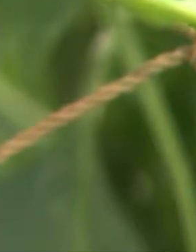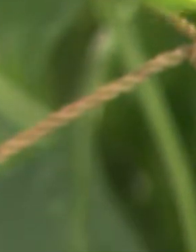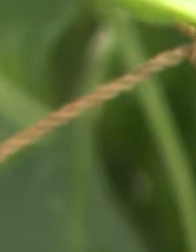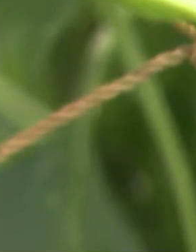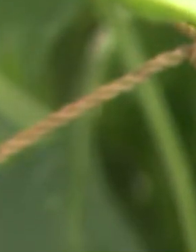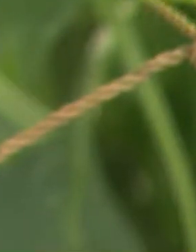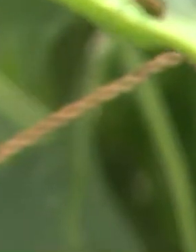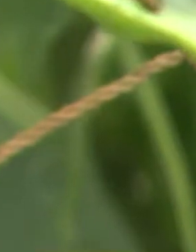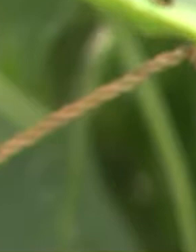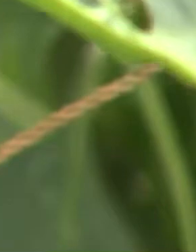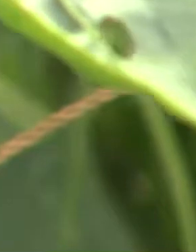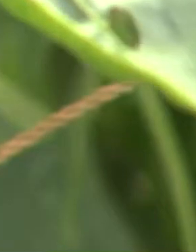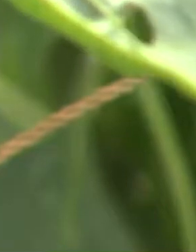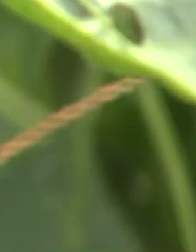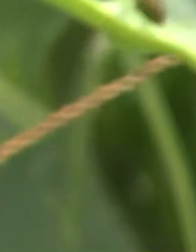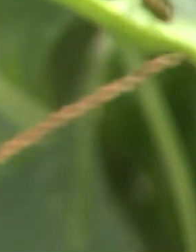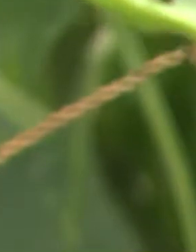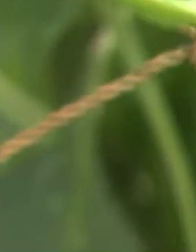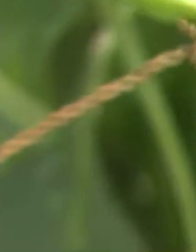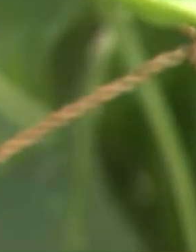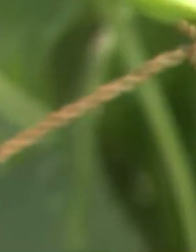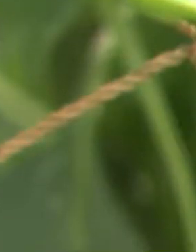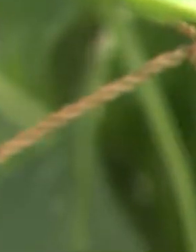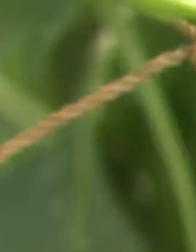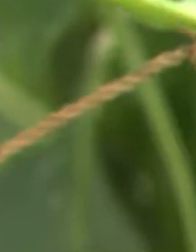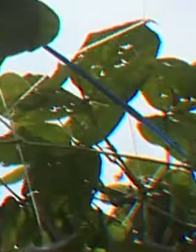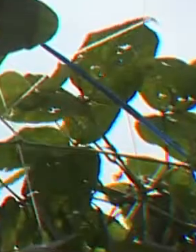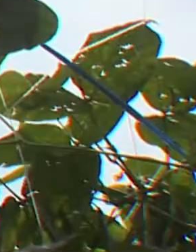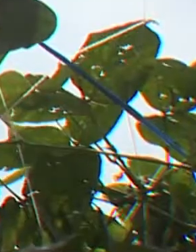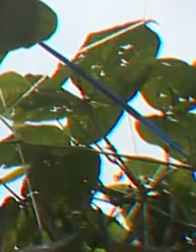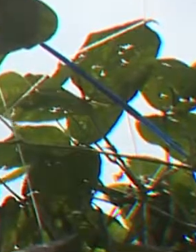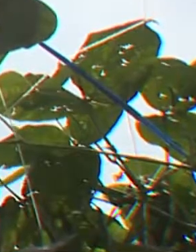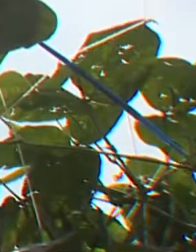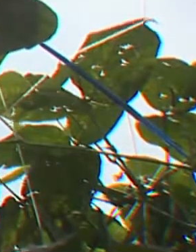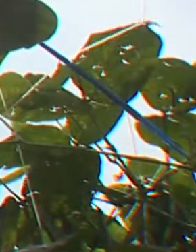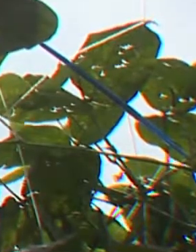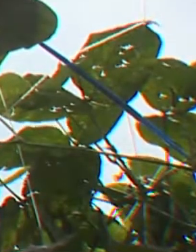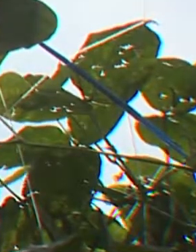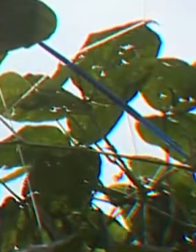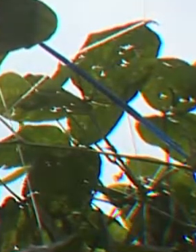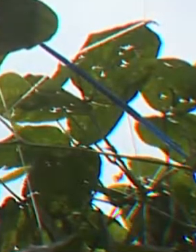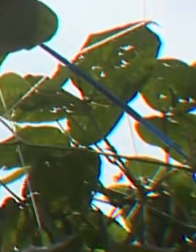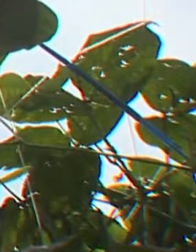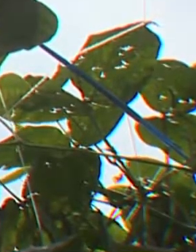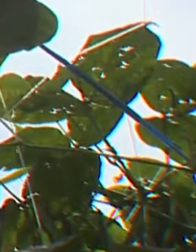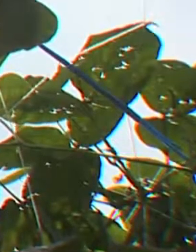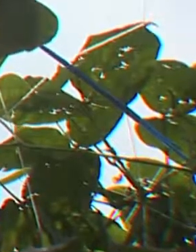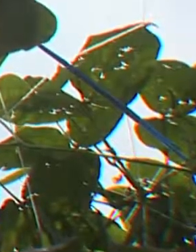この番組は高崎市の企画提供でお送りします。